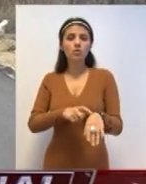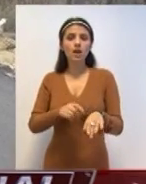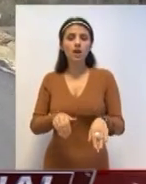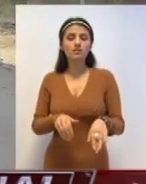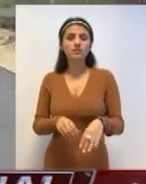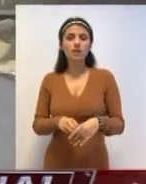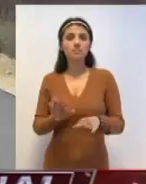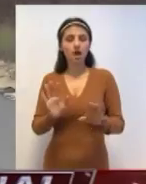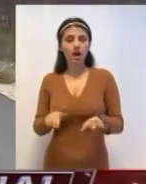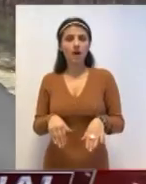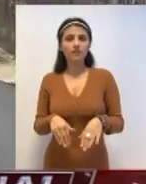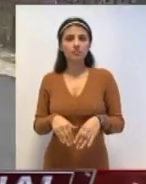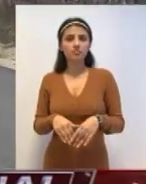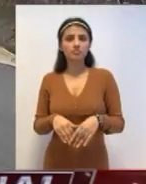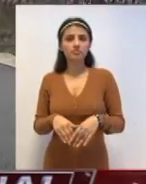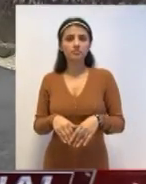actuală